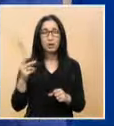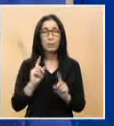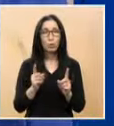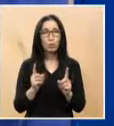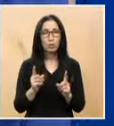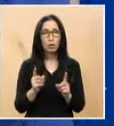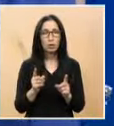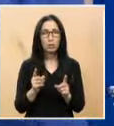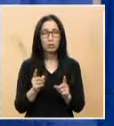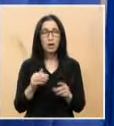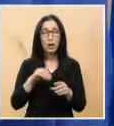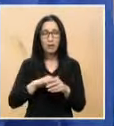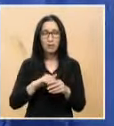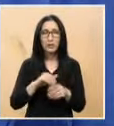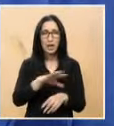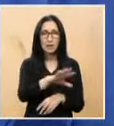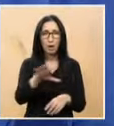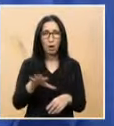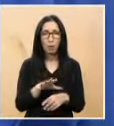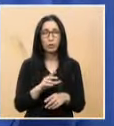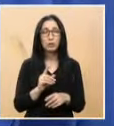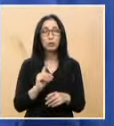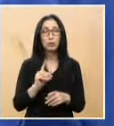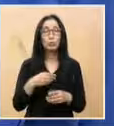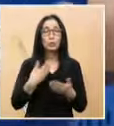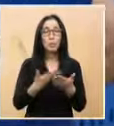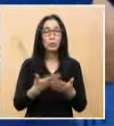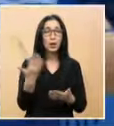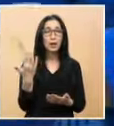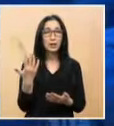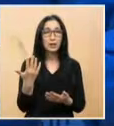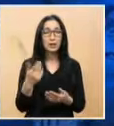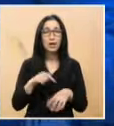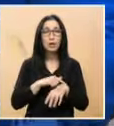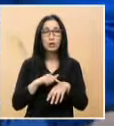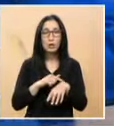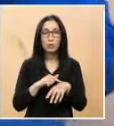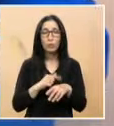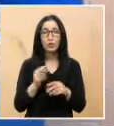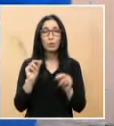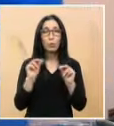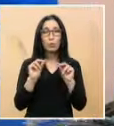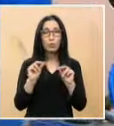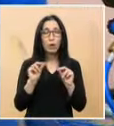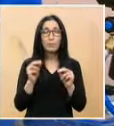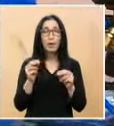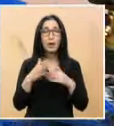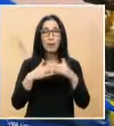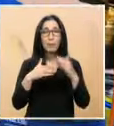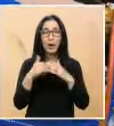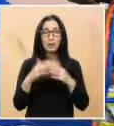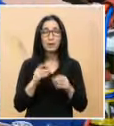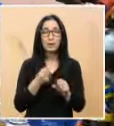Работиме с фирми, които са в тази област, които са ни подали ръка. Часовете